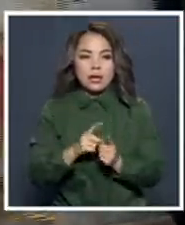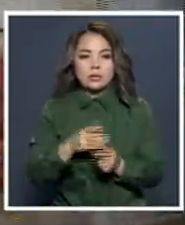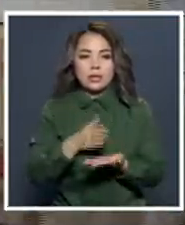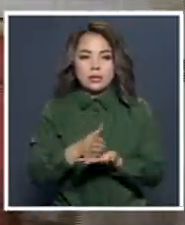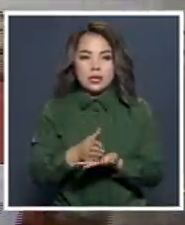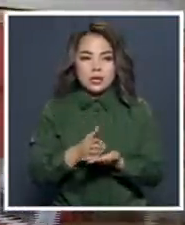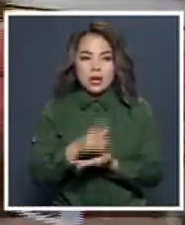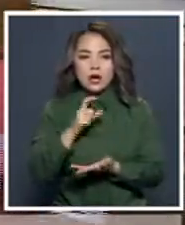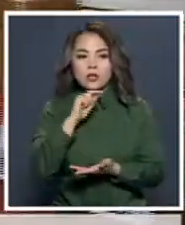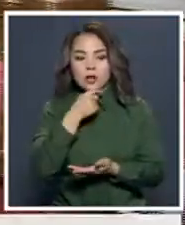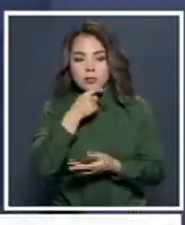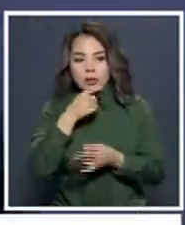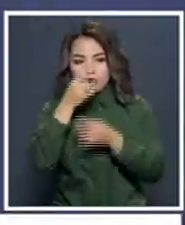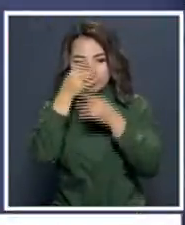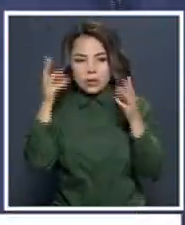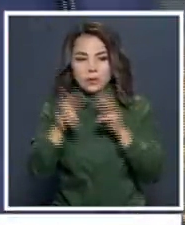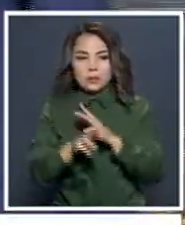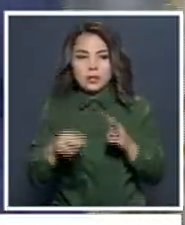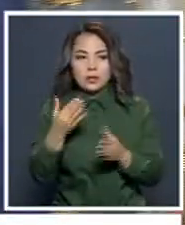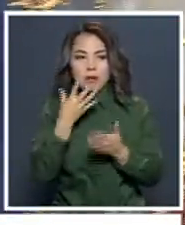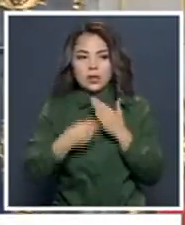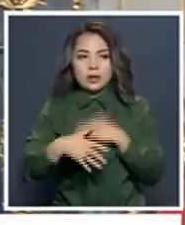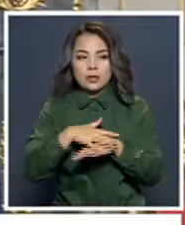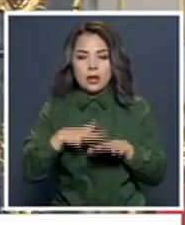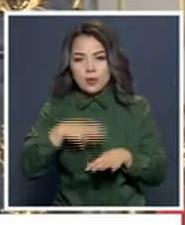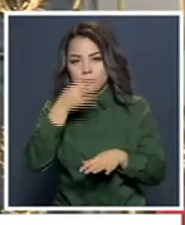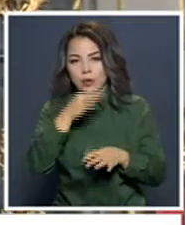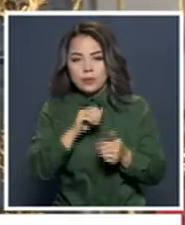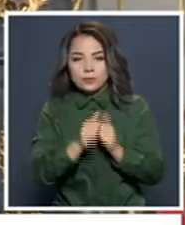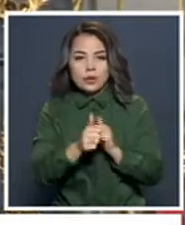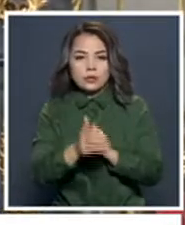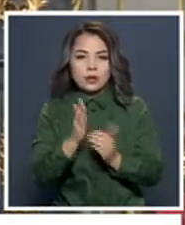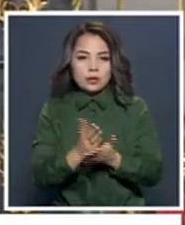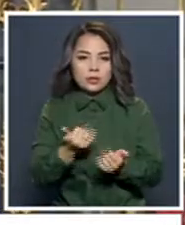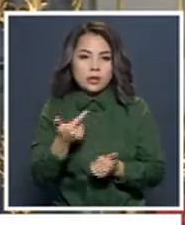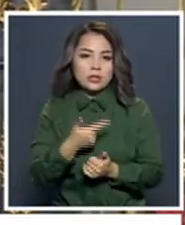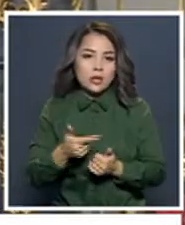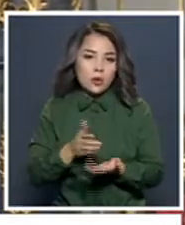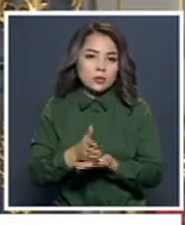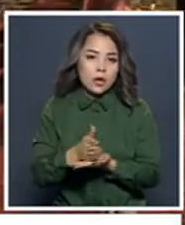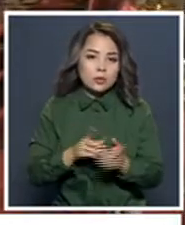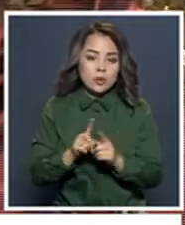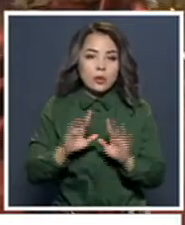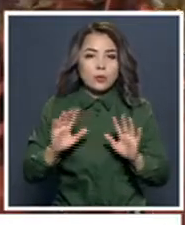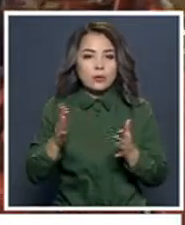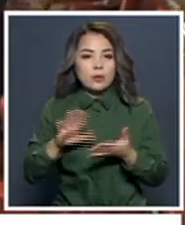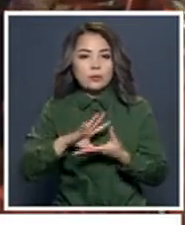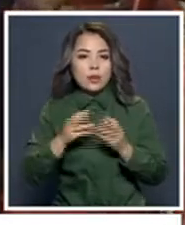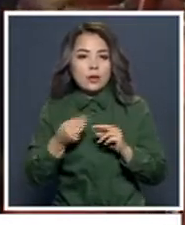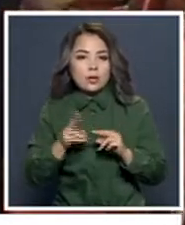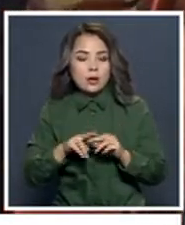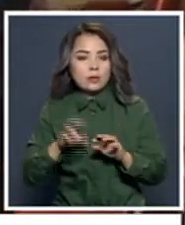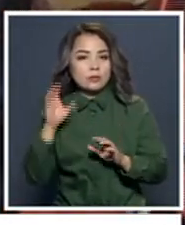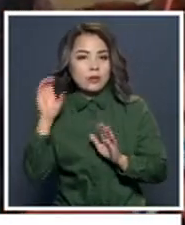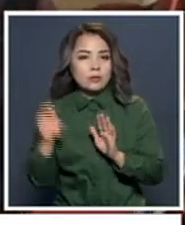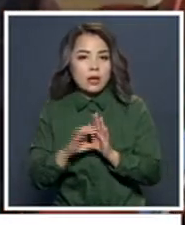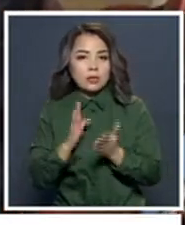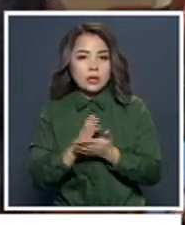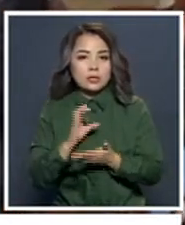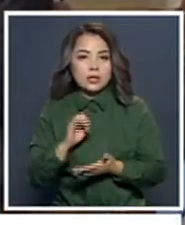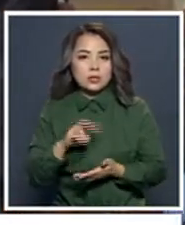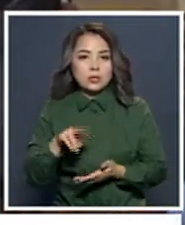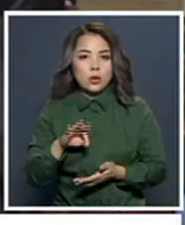саяси-экономикалық, мәдени-гуманитарлық салалар бойынша пікір алмасты. Әлемде болып жатқан геосаяси оқиғалар да назардан тыс қалған жоқ. Синдзо